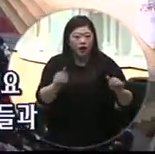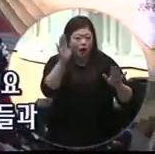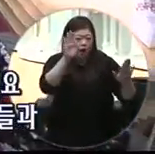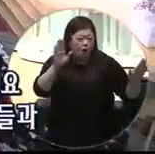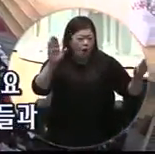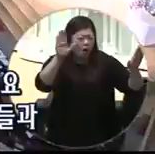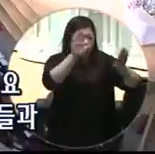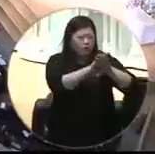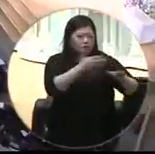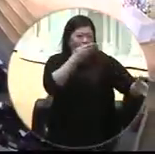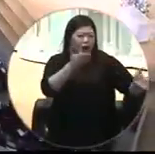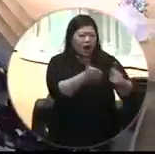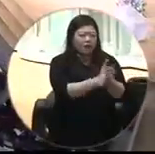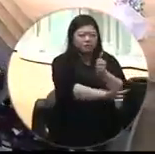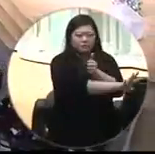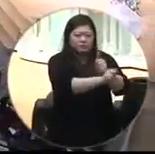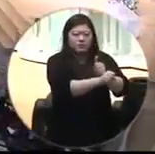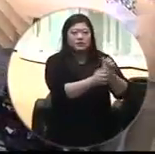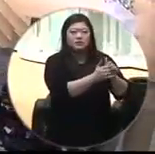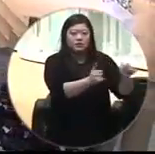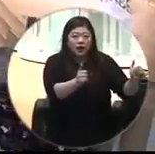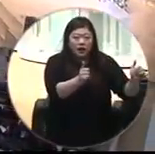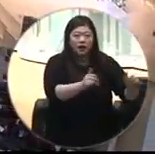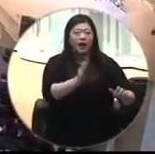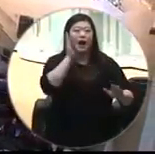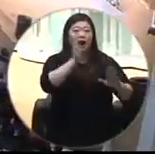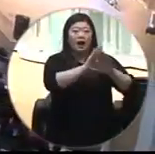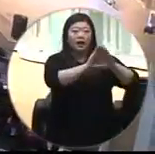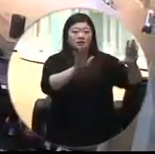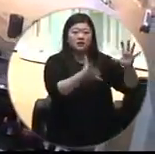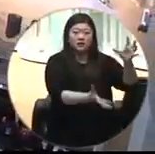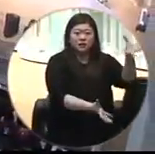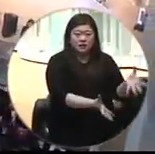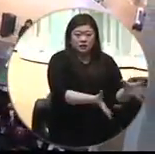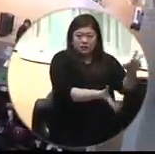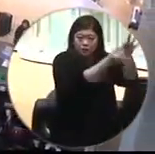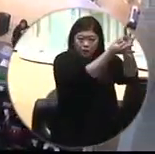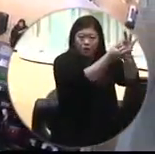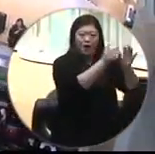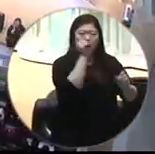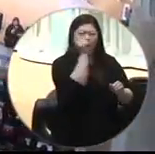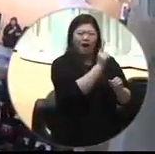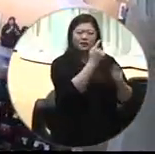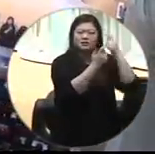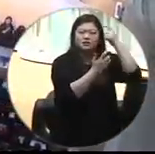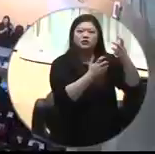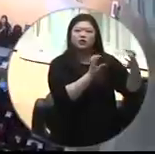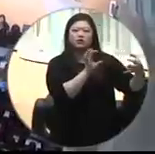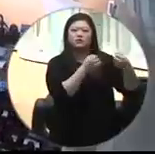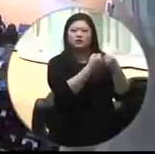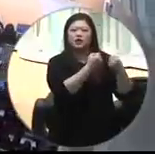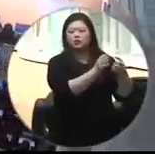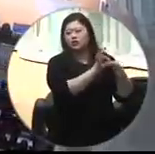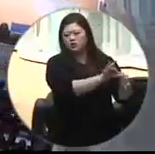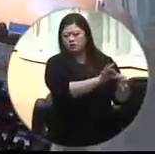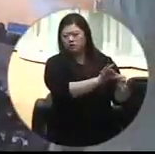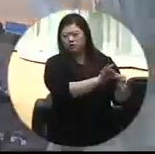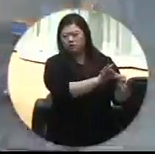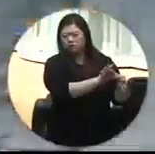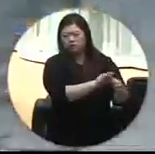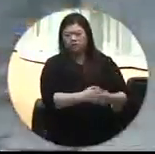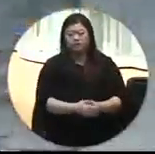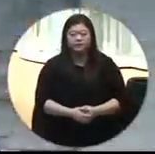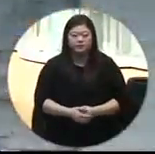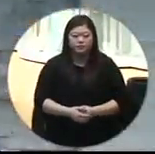어둠의 세상 주관자들과 하늘에 있는 악한 영들을 대합니다. 악의 영들이 있어요.